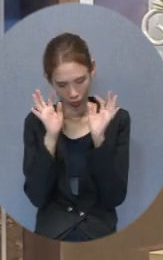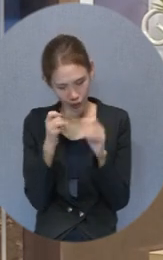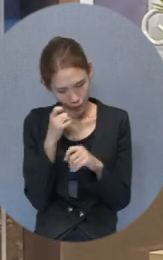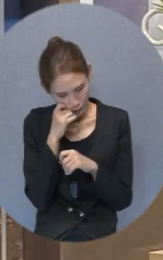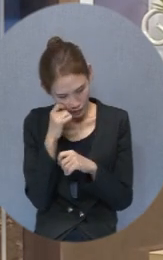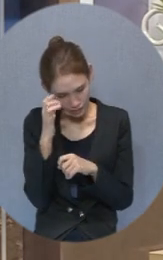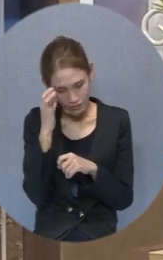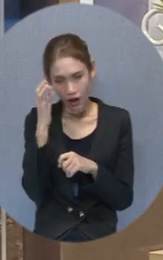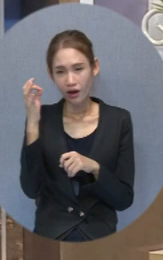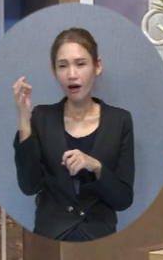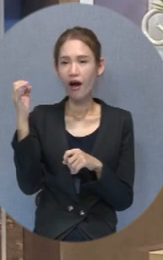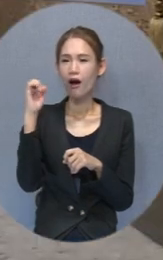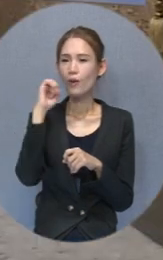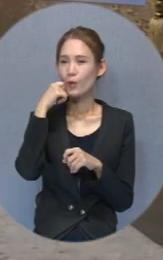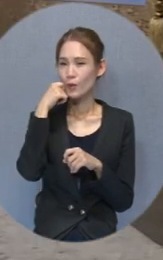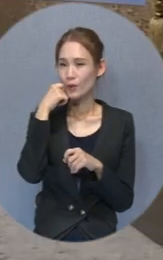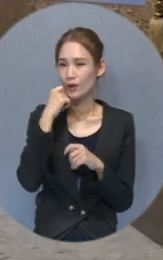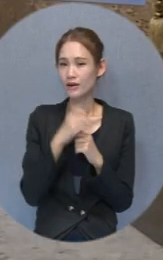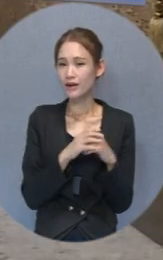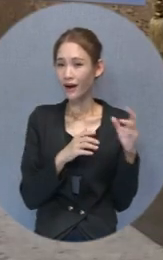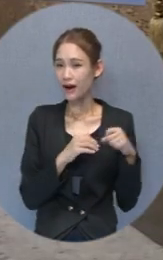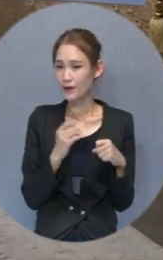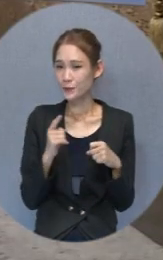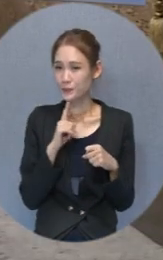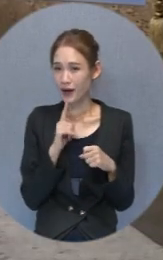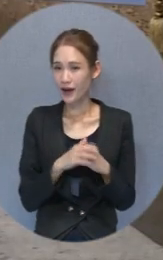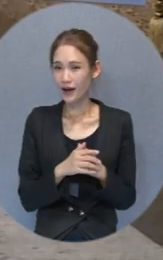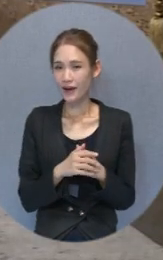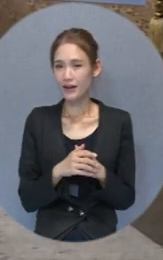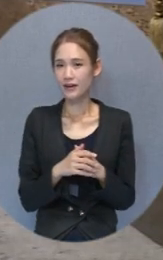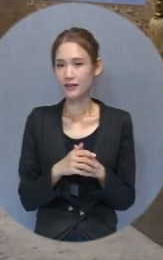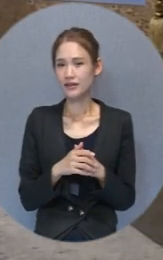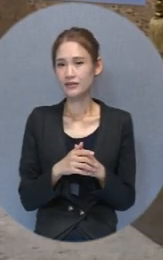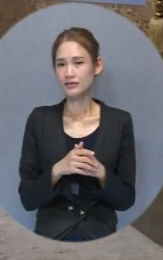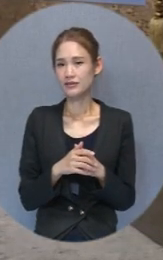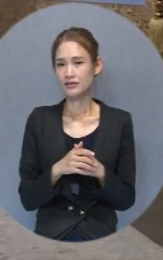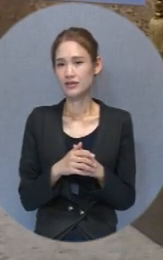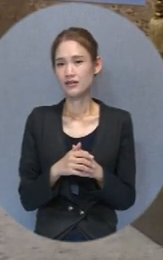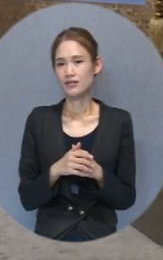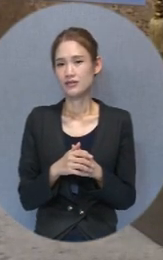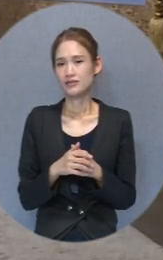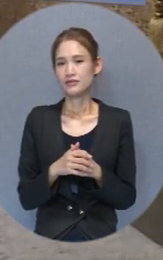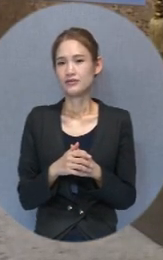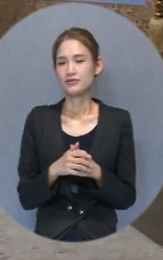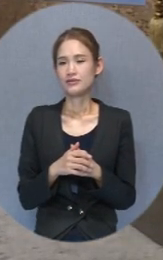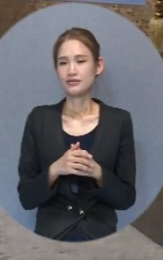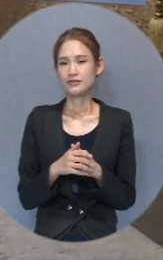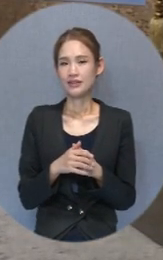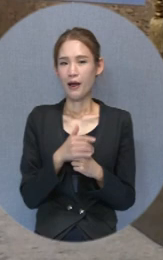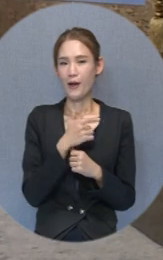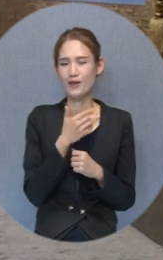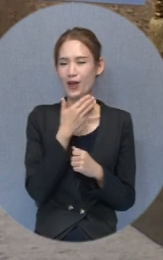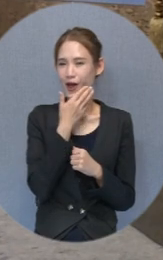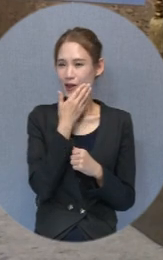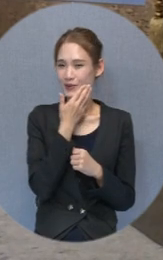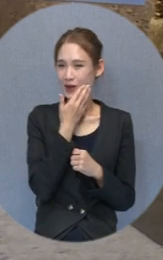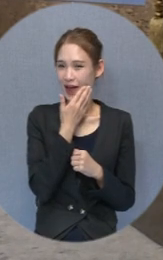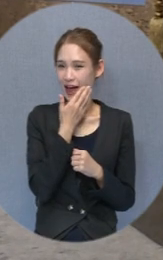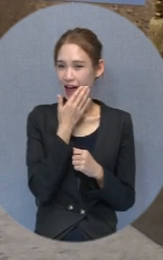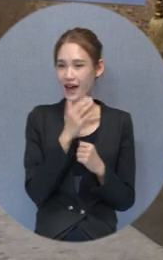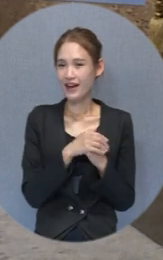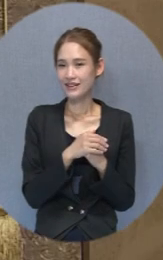상상이 안 가거든요. 혹시 가져오신 네. 건가요? 네. 여기 저희가 이제 아, 네. 너무 귀여워요. 네.